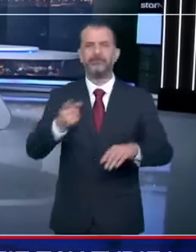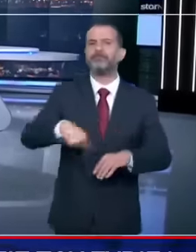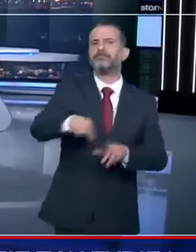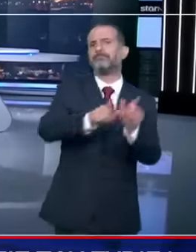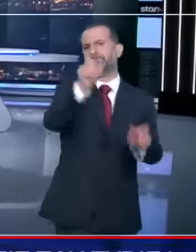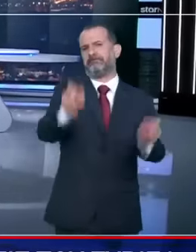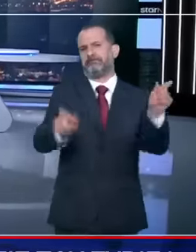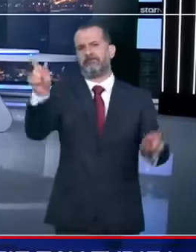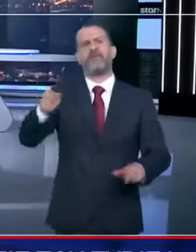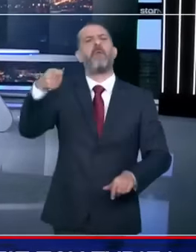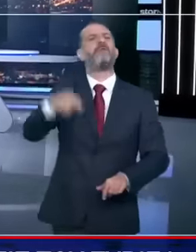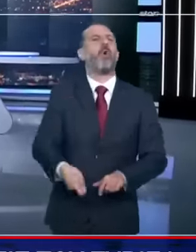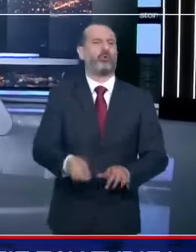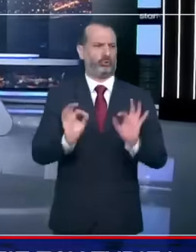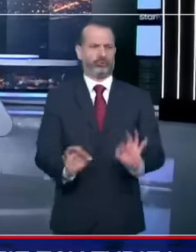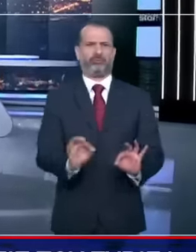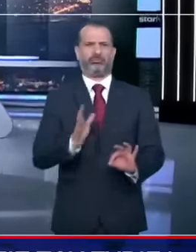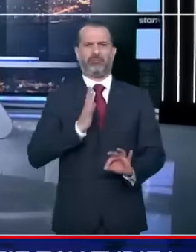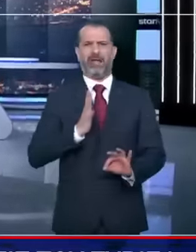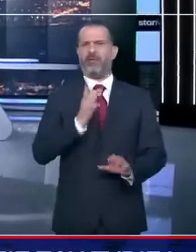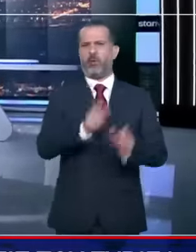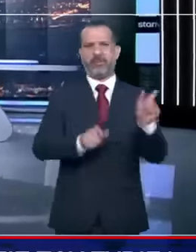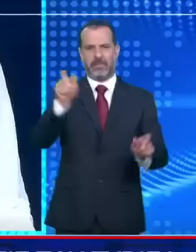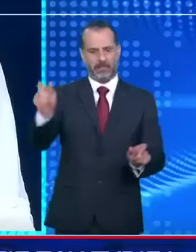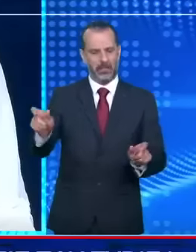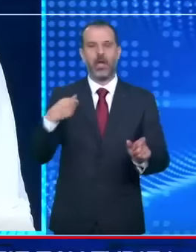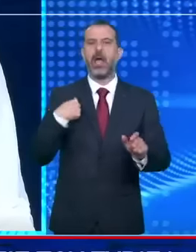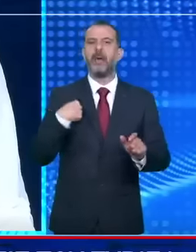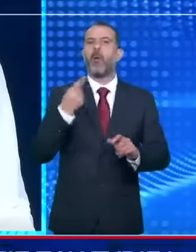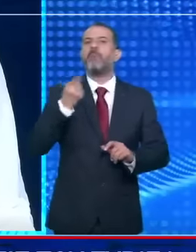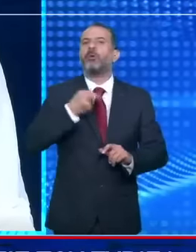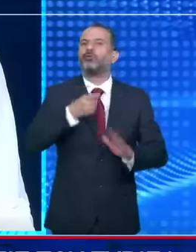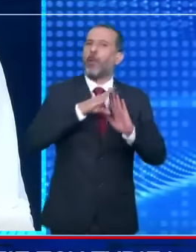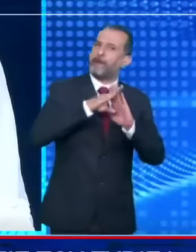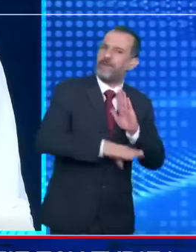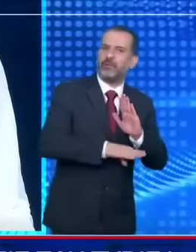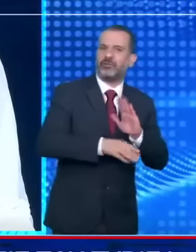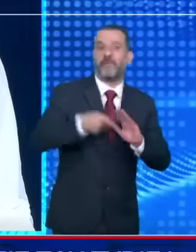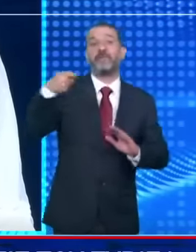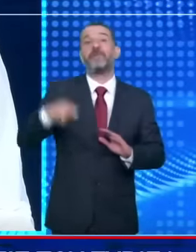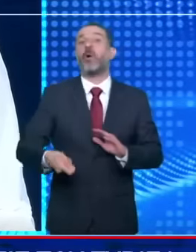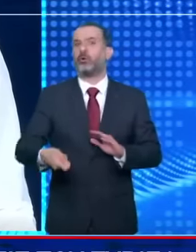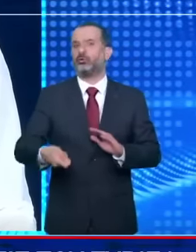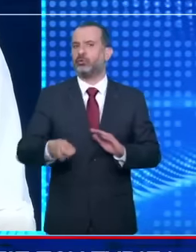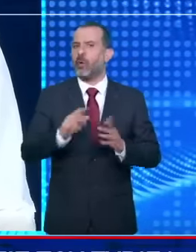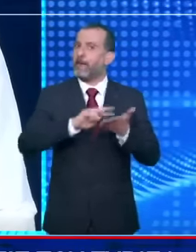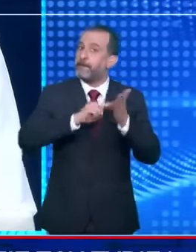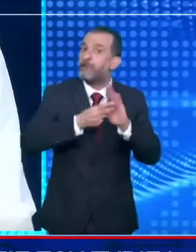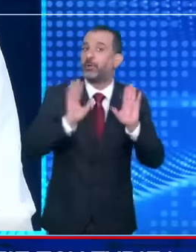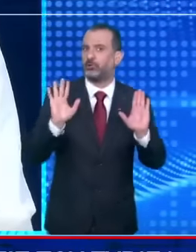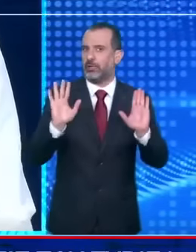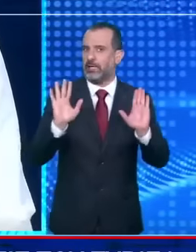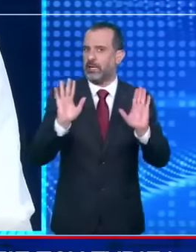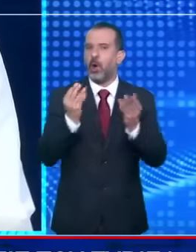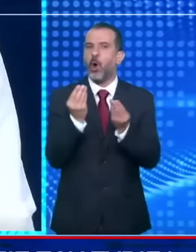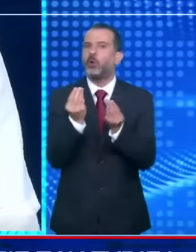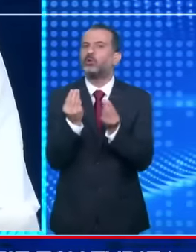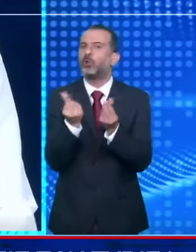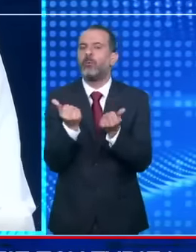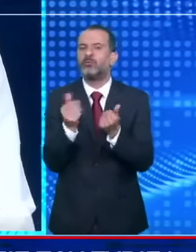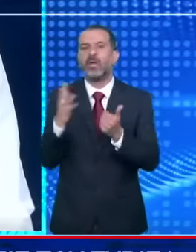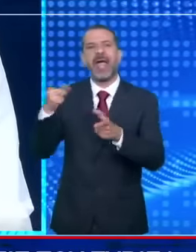κανείς το πώς μειώνουμε τους συντελεστές στα φυσικά πρόσωπα και κάνουμε αλλαγή στα μερίσματα